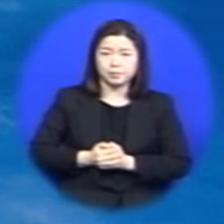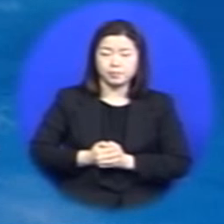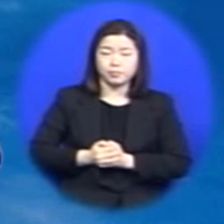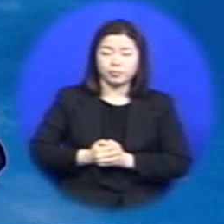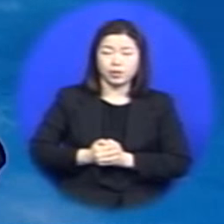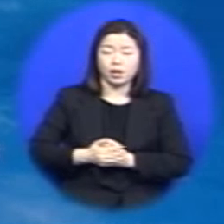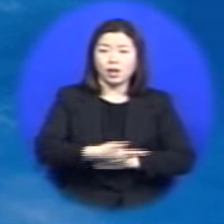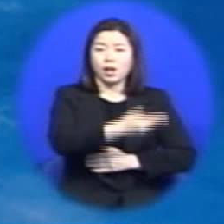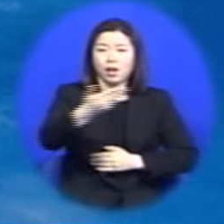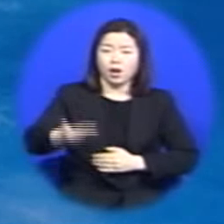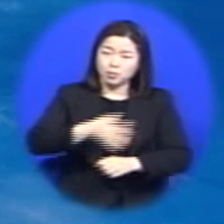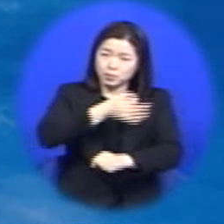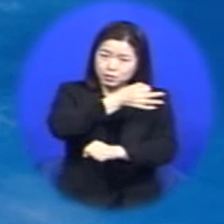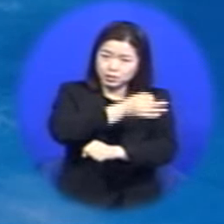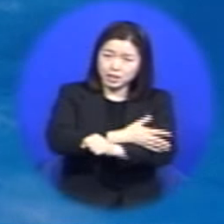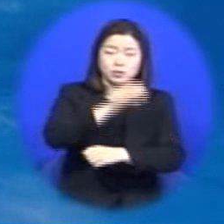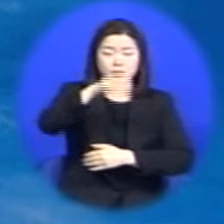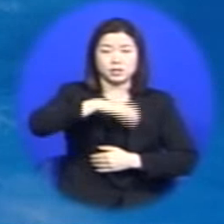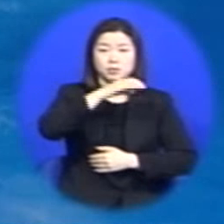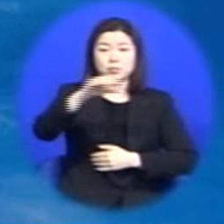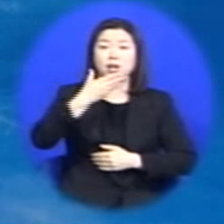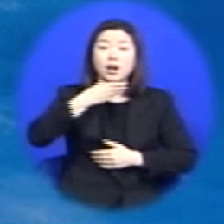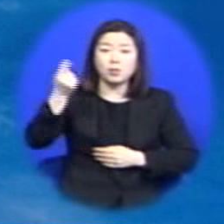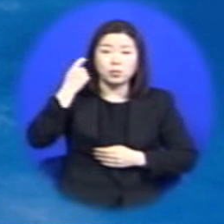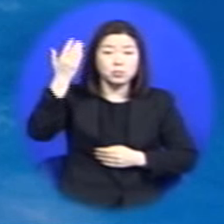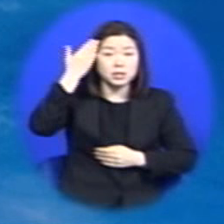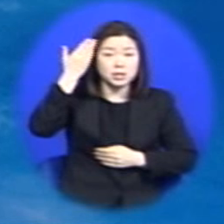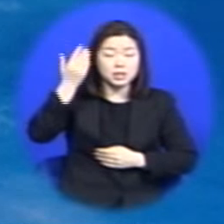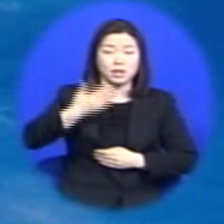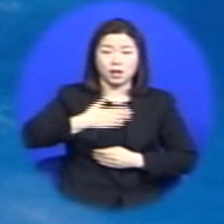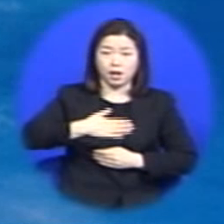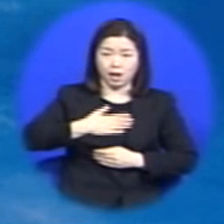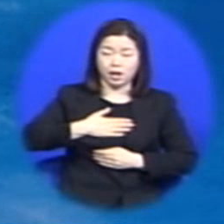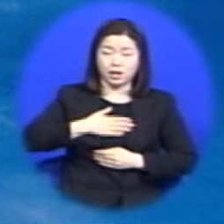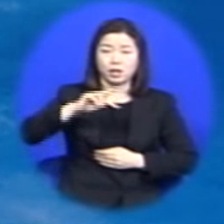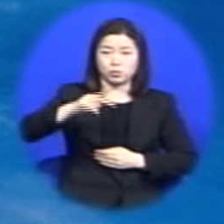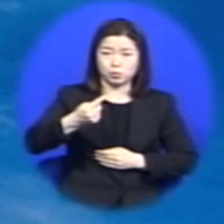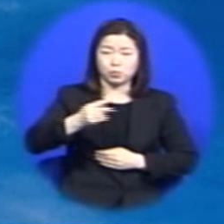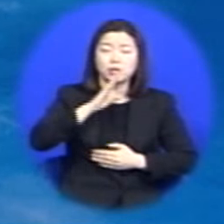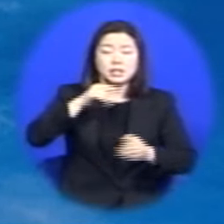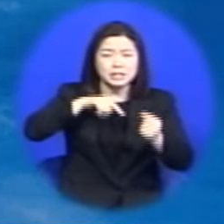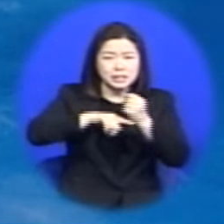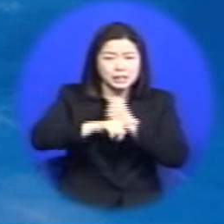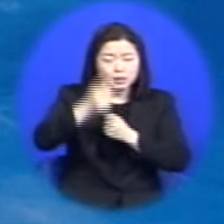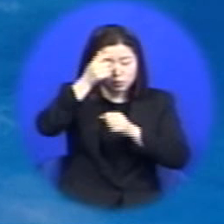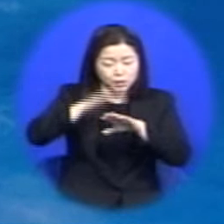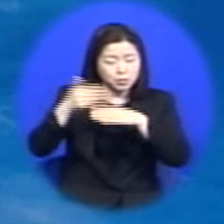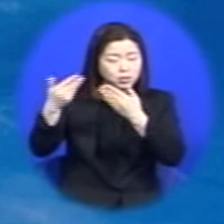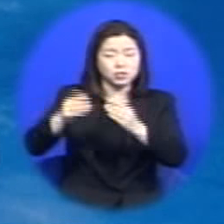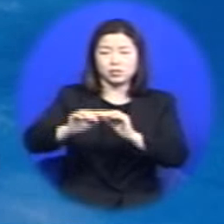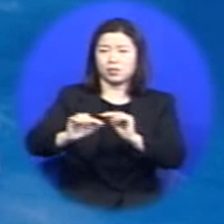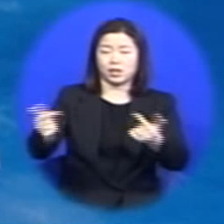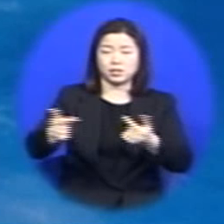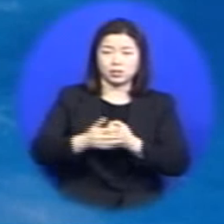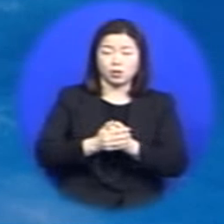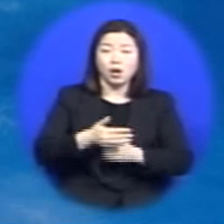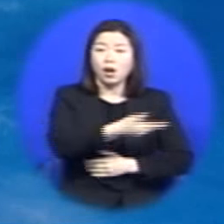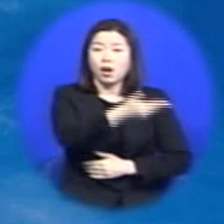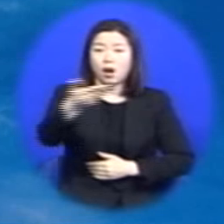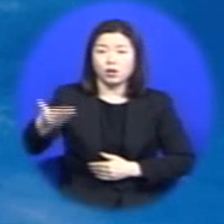여러분, 단순히 십자가의 복음을 지식으로 안다고 진리로 예배 드릴 수 있는 게 아닙니다. 여러분이